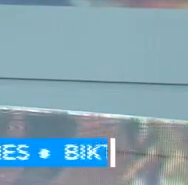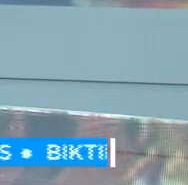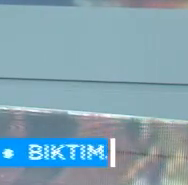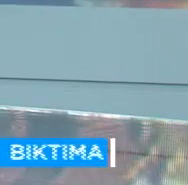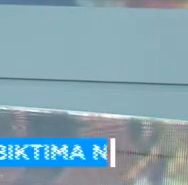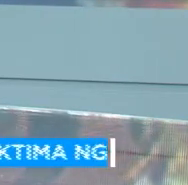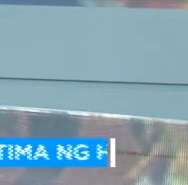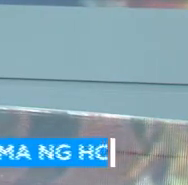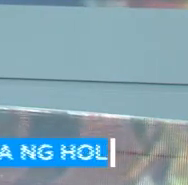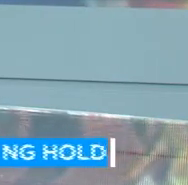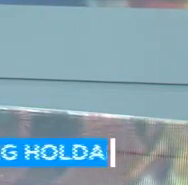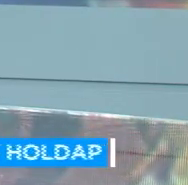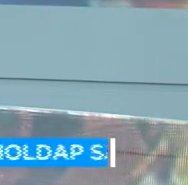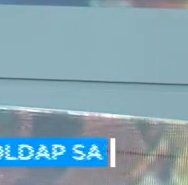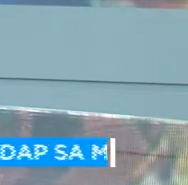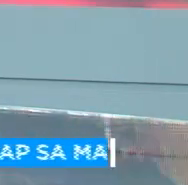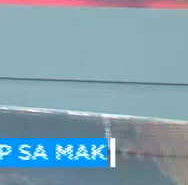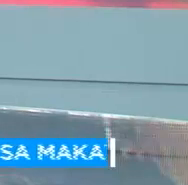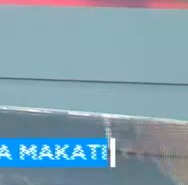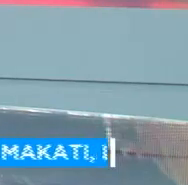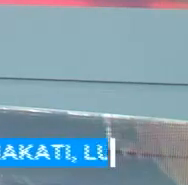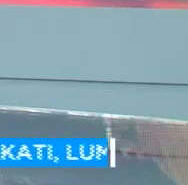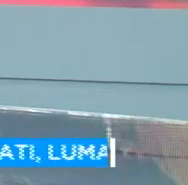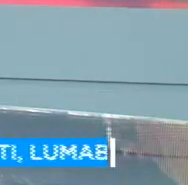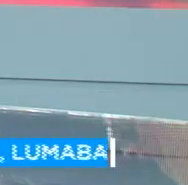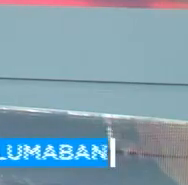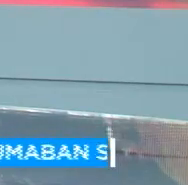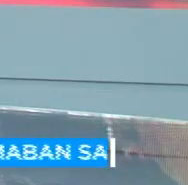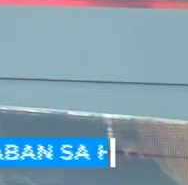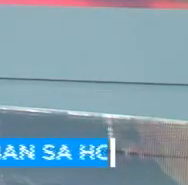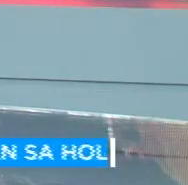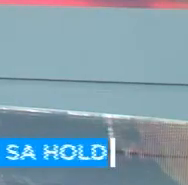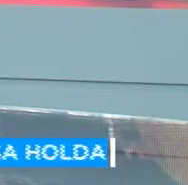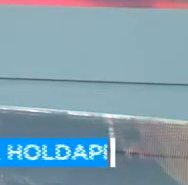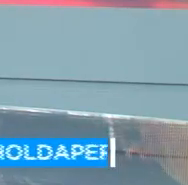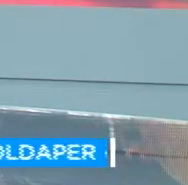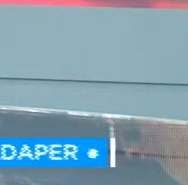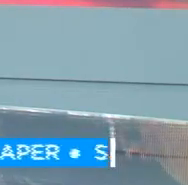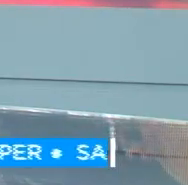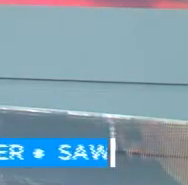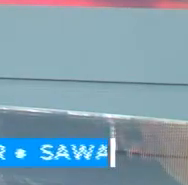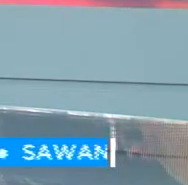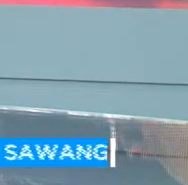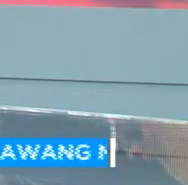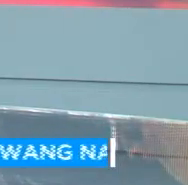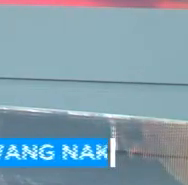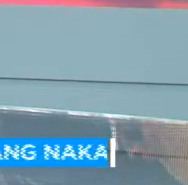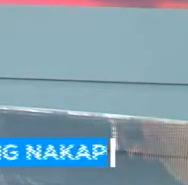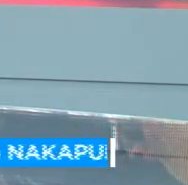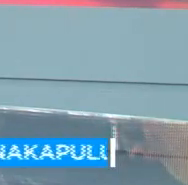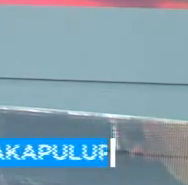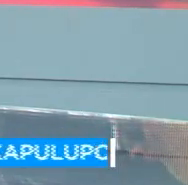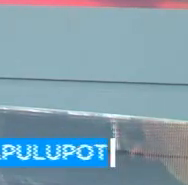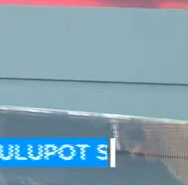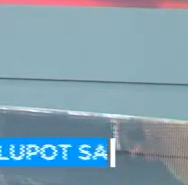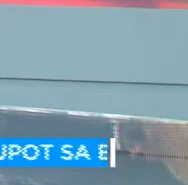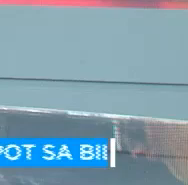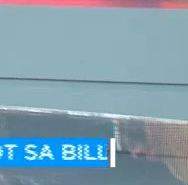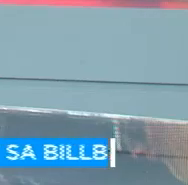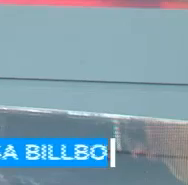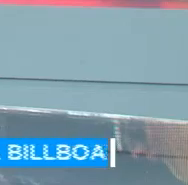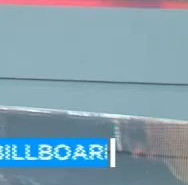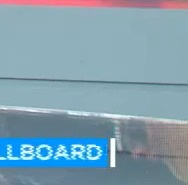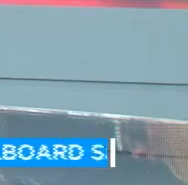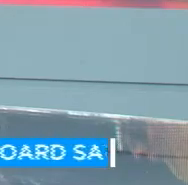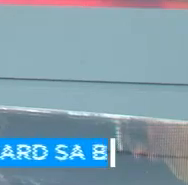Sa Pulse CCTV ang pagnanakaw sa isang tindahan sa Makati. Nakipagbunuan pa sa mga kawatan ang nagbabantay sa tindahan.